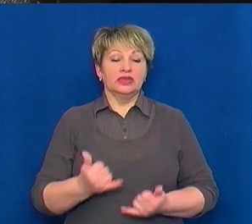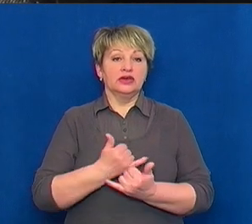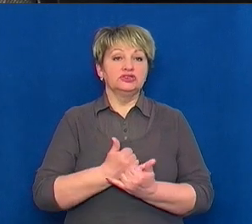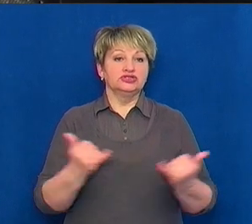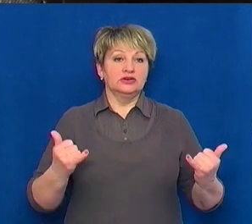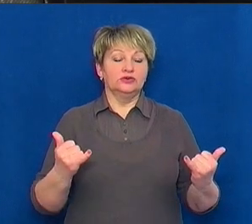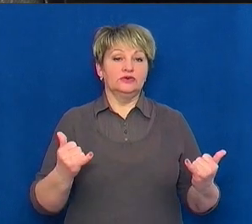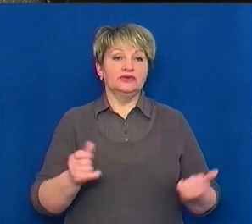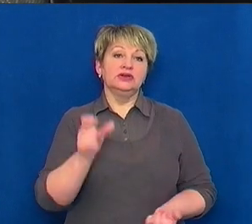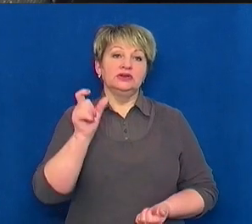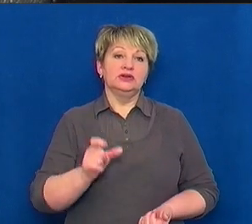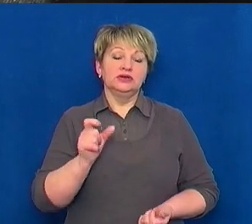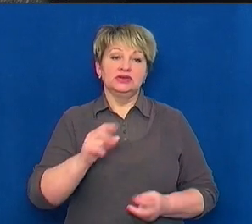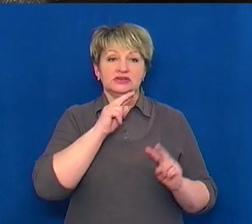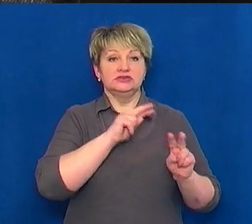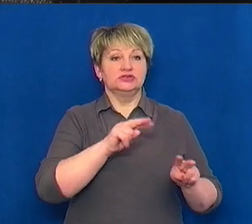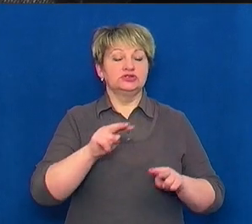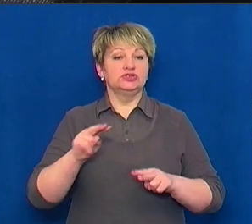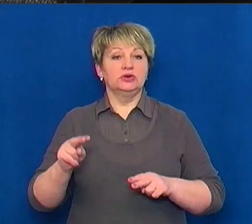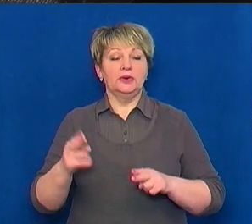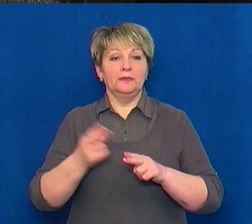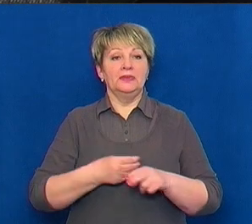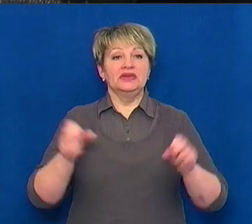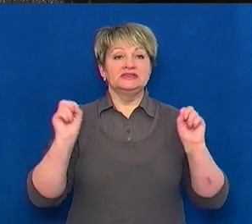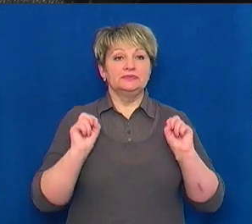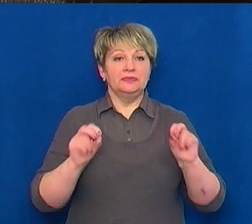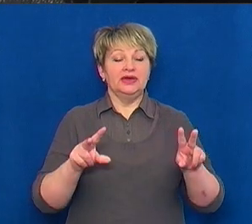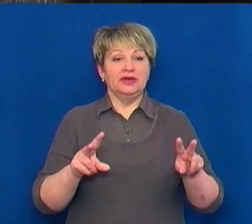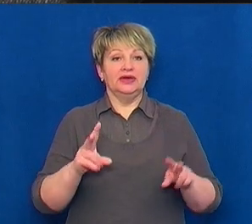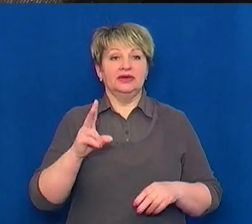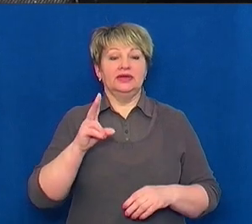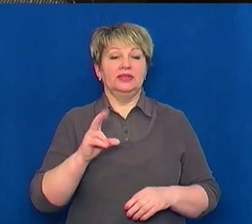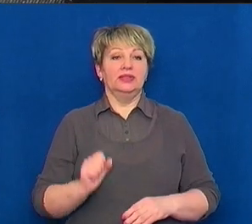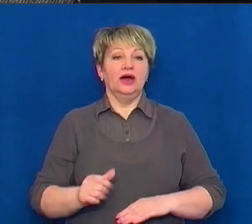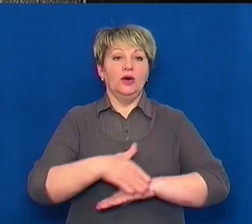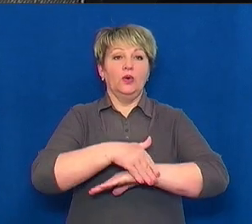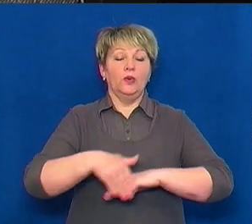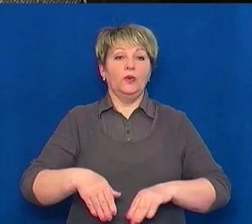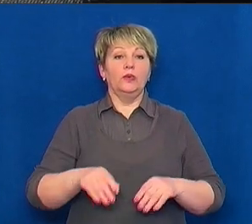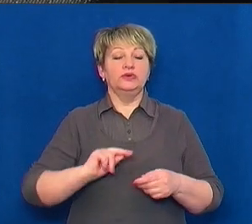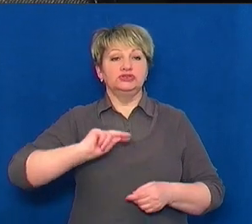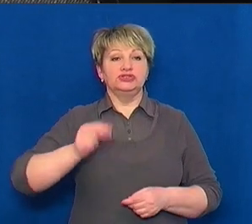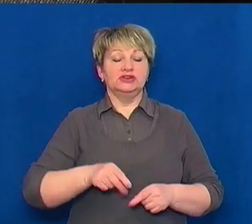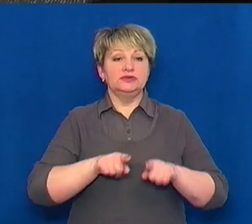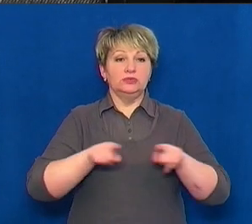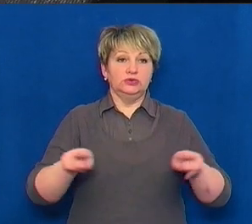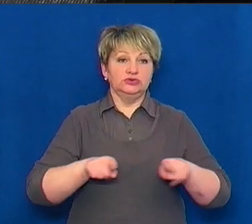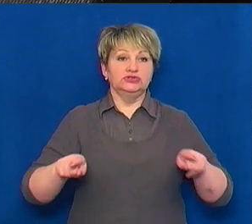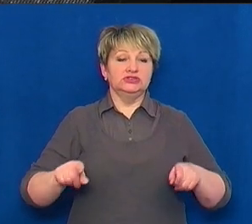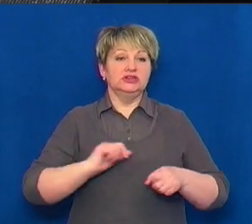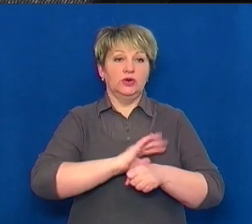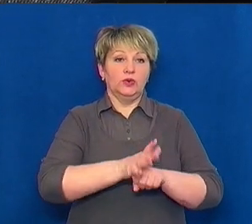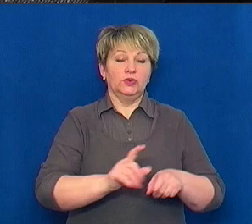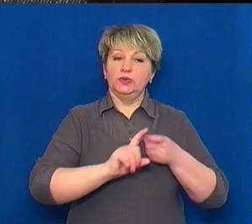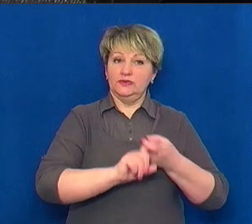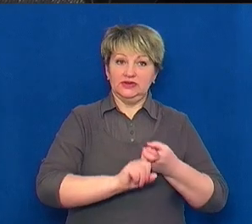проханням дотримуватись заходів безпеки та режиму карантину через небезпеку поширення коронавірусу. Просимо вас